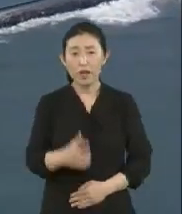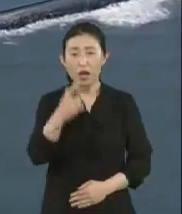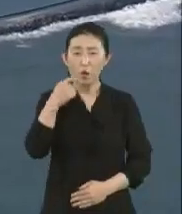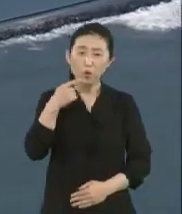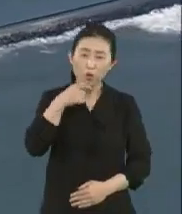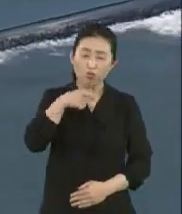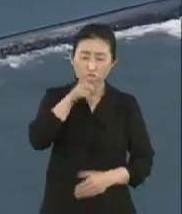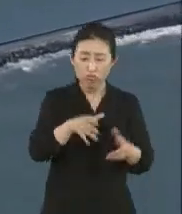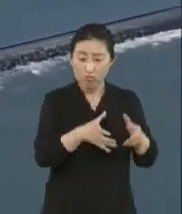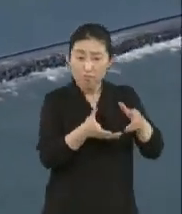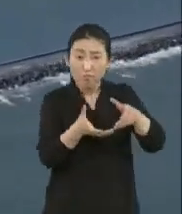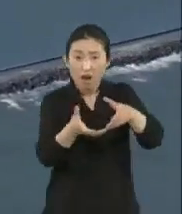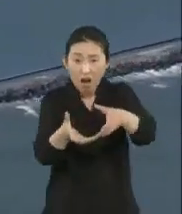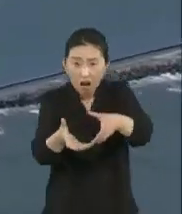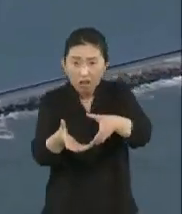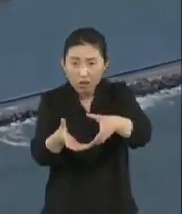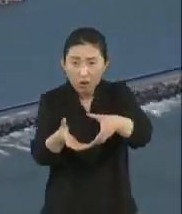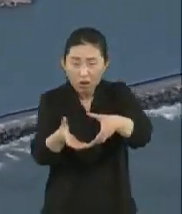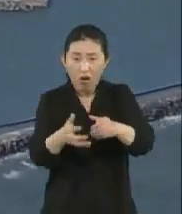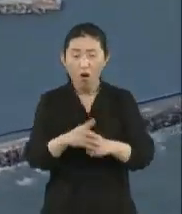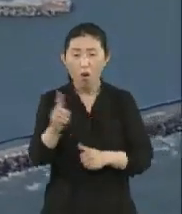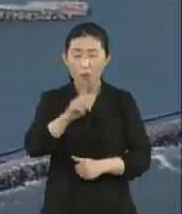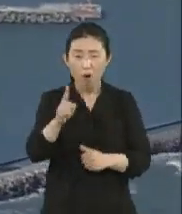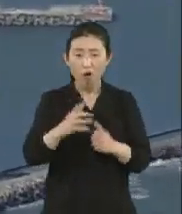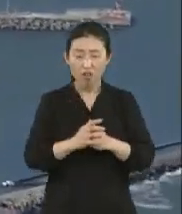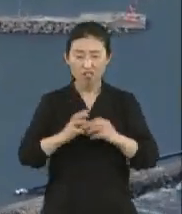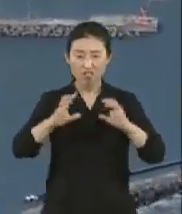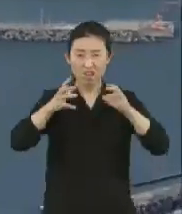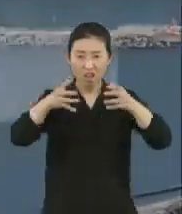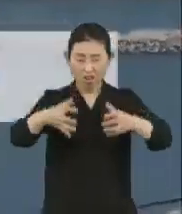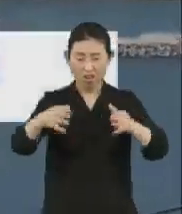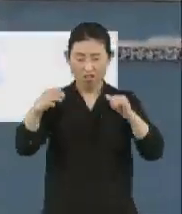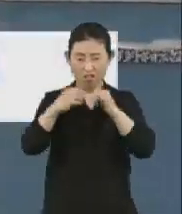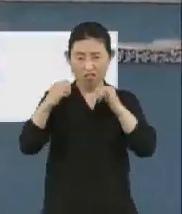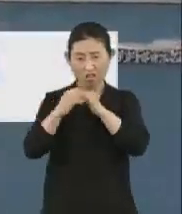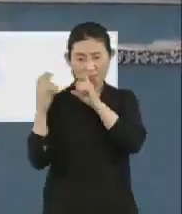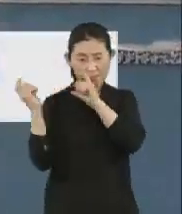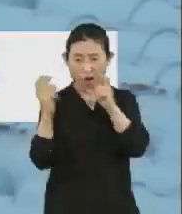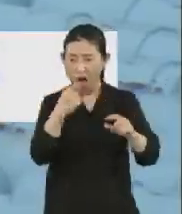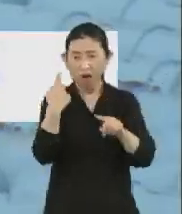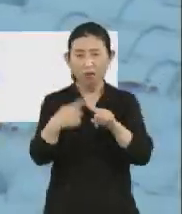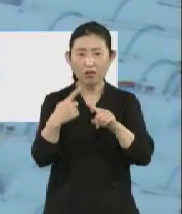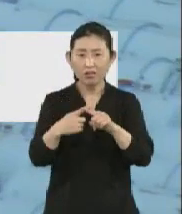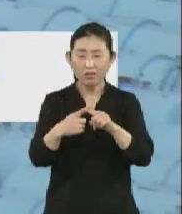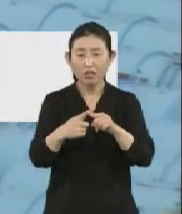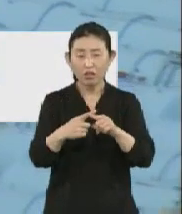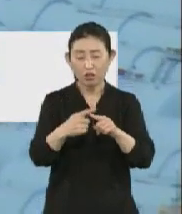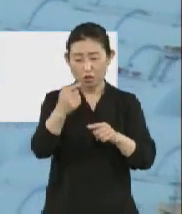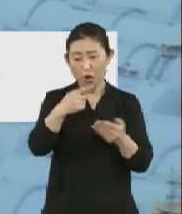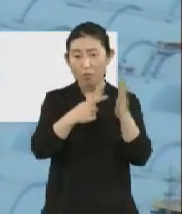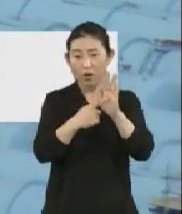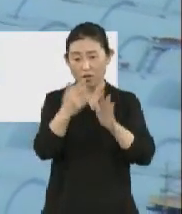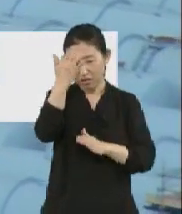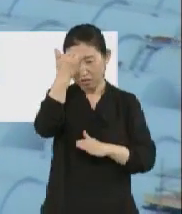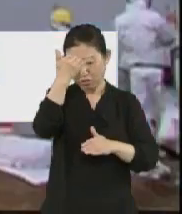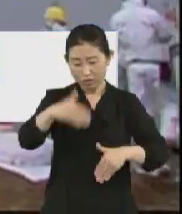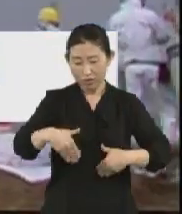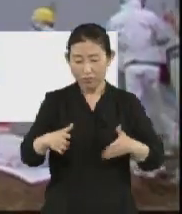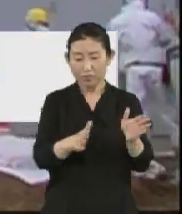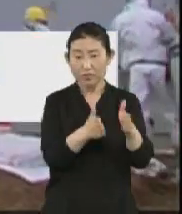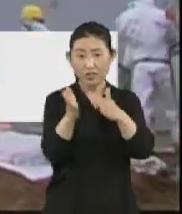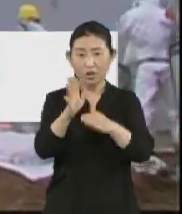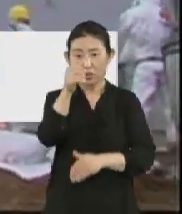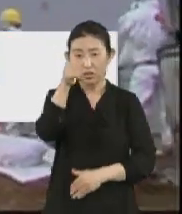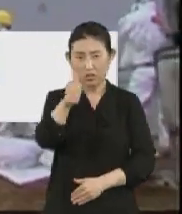일본 원전 오염수 방류를 방사능 외란, 인류에 대한 선전포고로 규정한 양승조 충남지사. 이번에는 정부에 대해